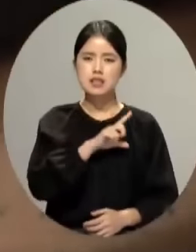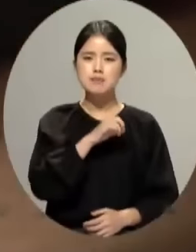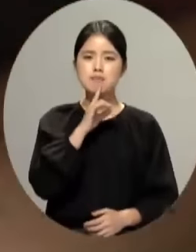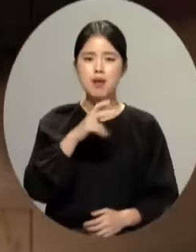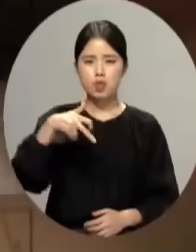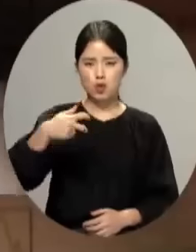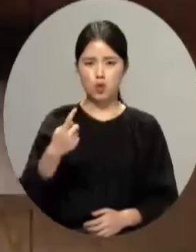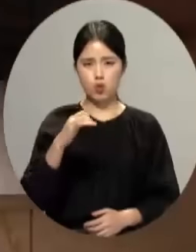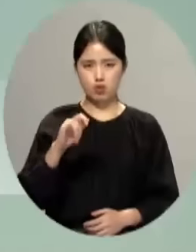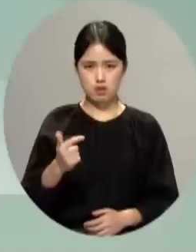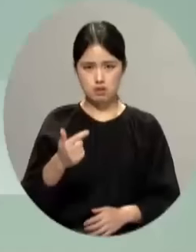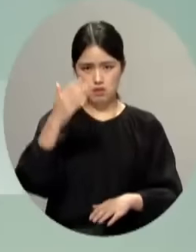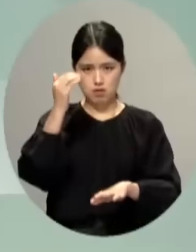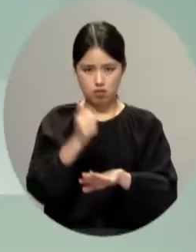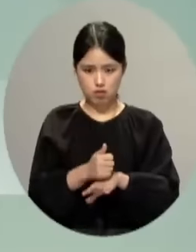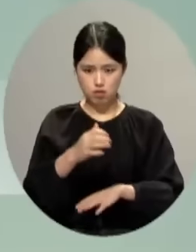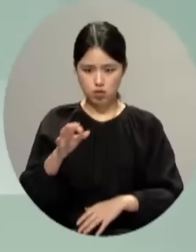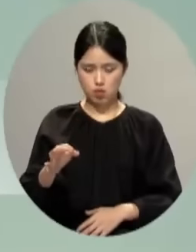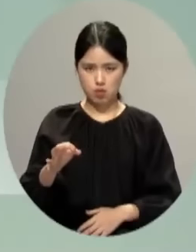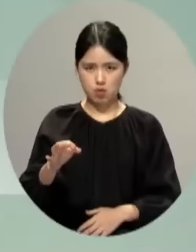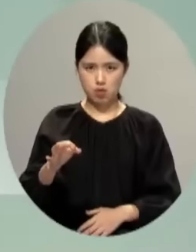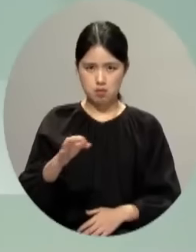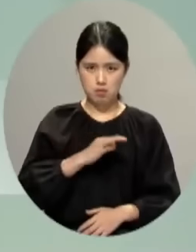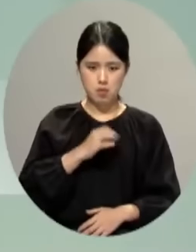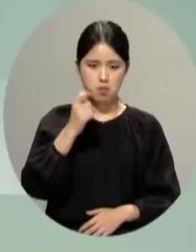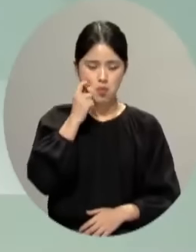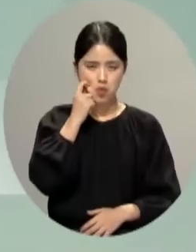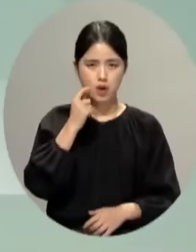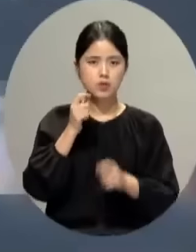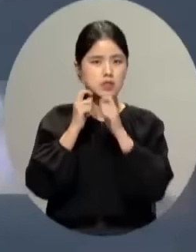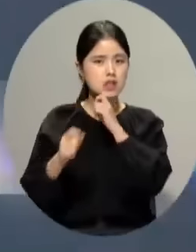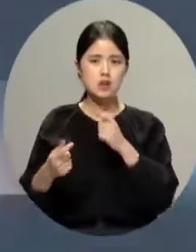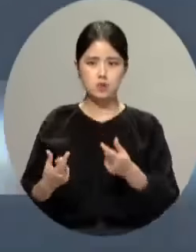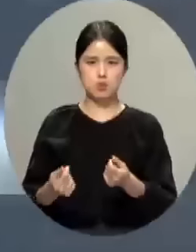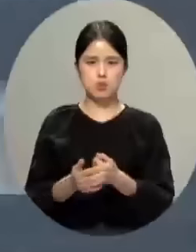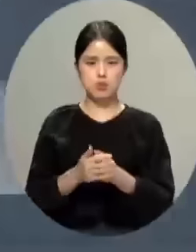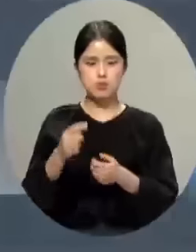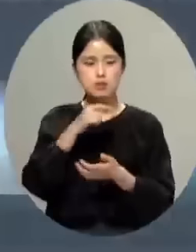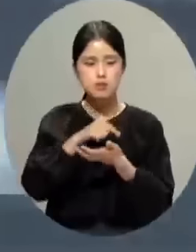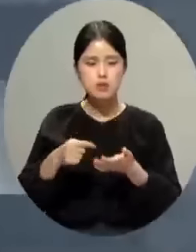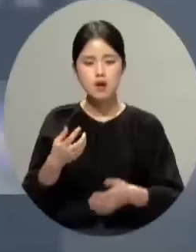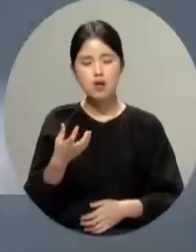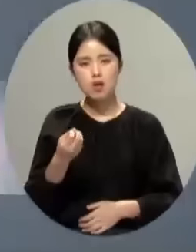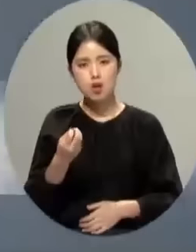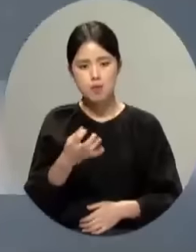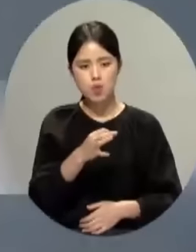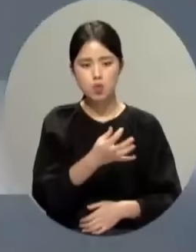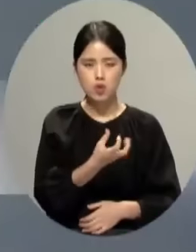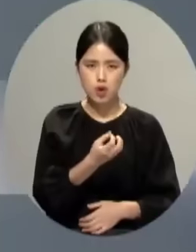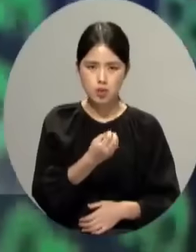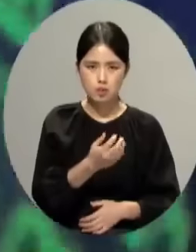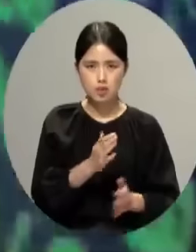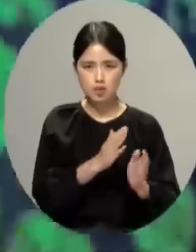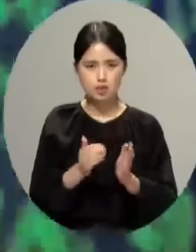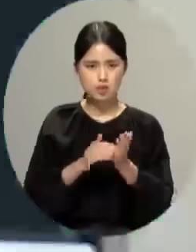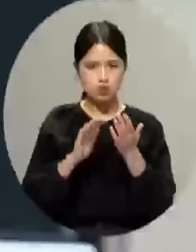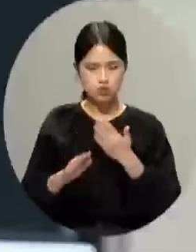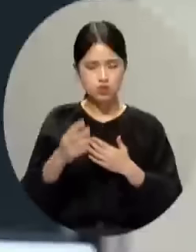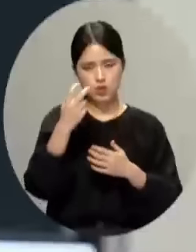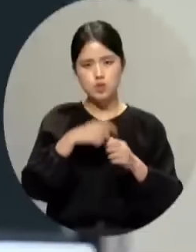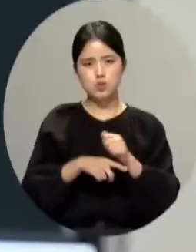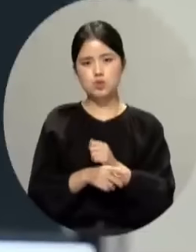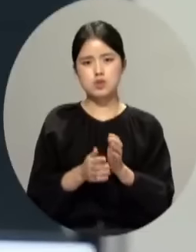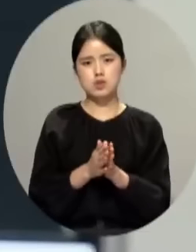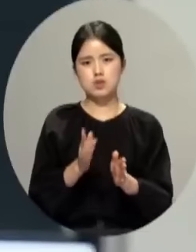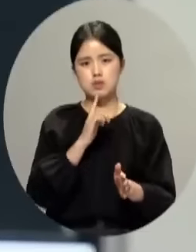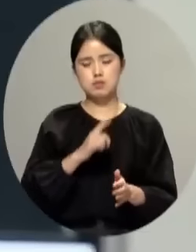뿐 결국 입금받을 돈을 떼어간 사기인데 경찰은 피해 규모와 금액이 정리된 뒤 조사를 검토하겠다는